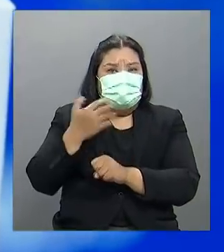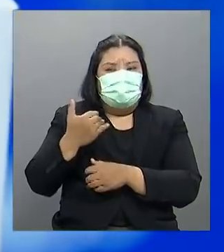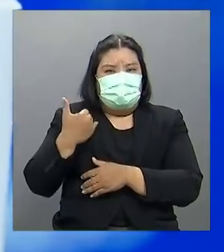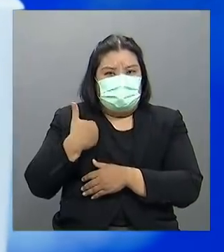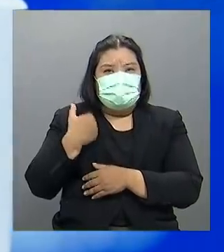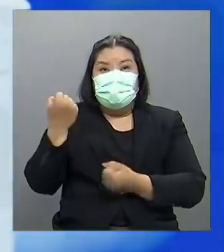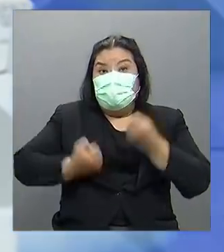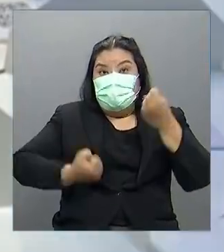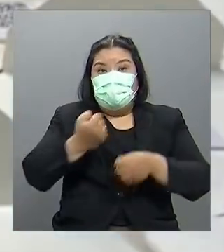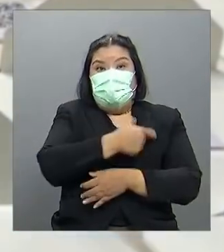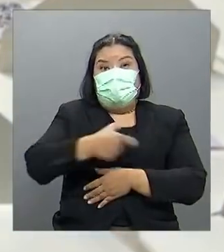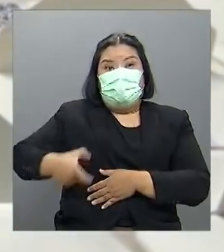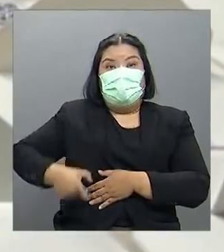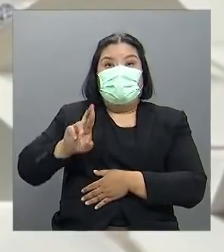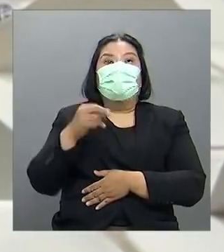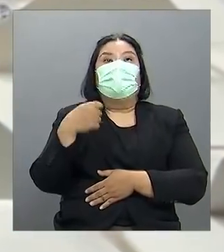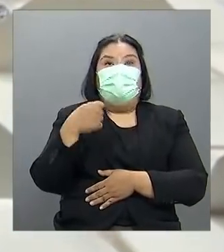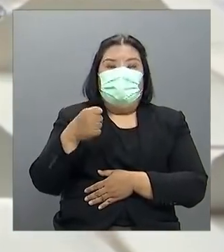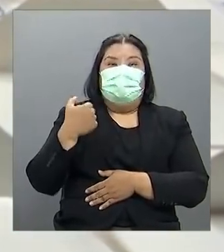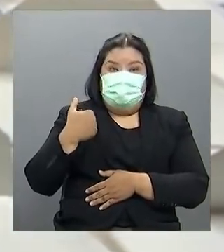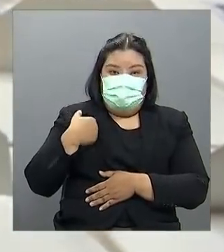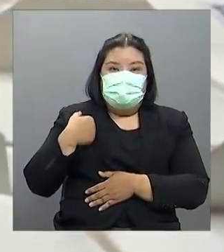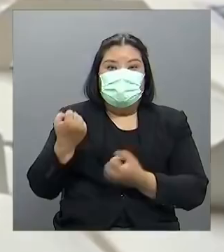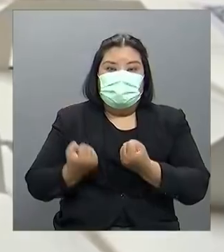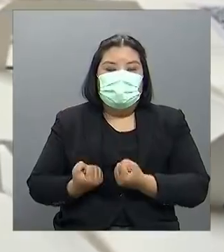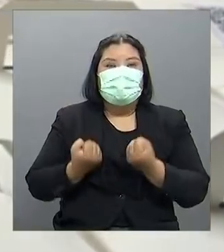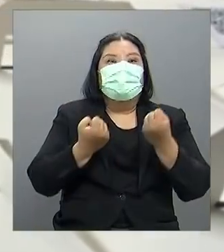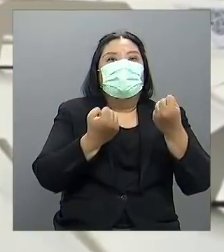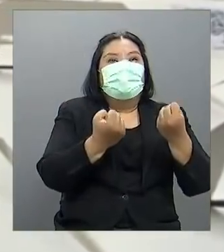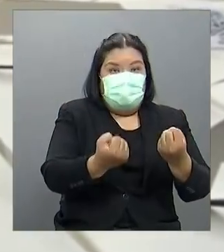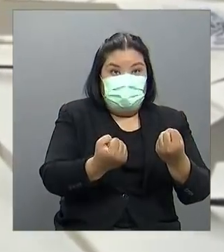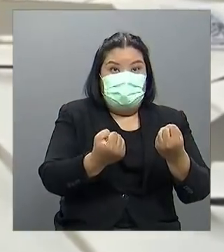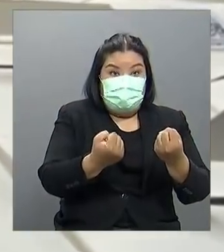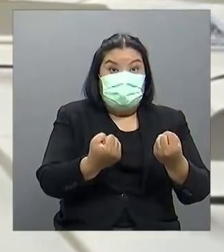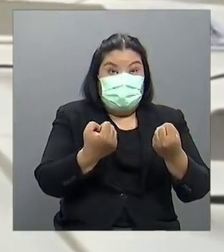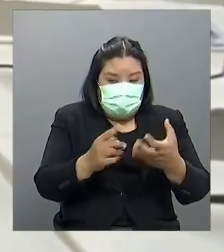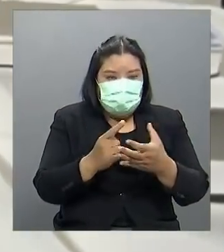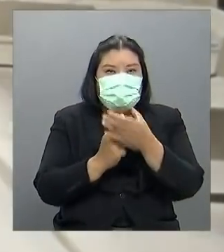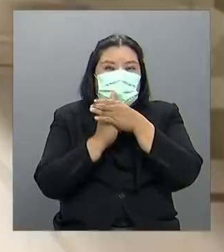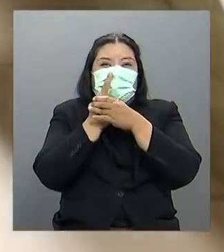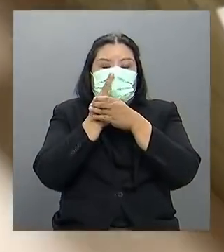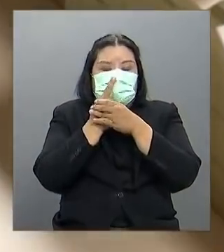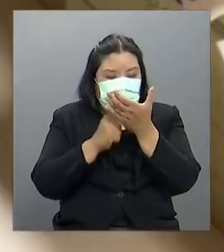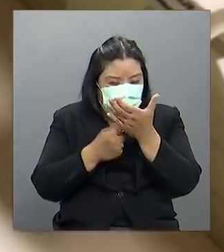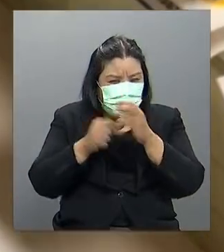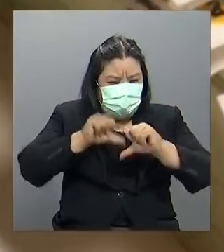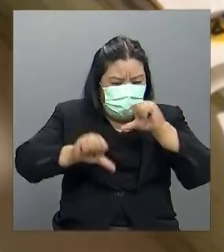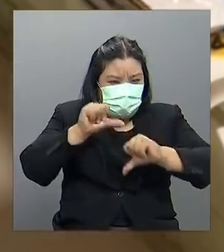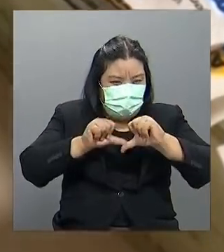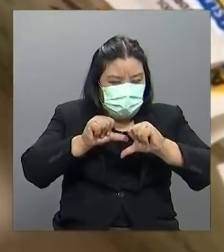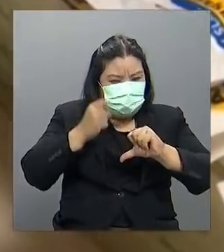วก็วิเคราะห์ผลด่วนพิเศษนะคะออกไปตรวจเชิงรุกประชาชนที่เป็นกลุ่มเสี่ยงที่อยู่ในคลัสเตอร์ต่างๆนะคะ